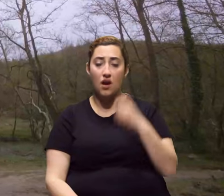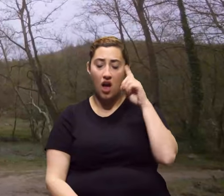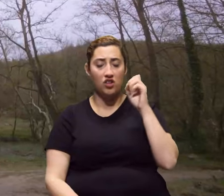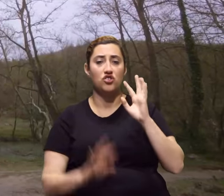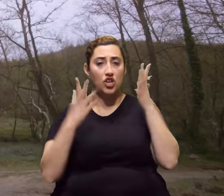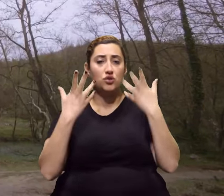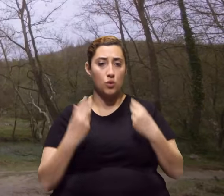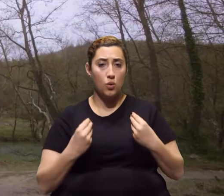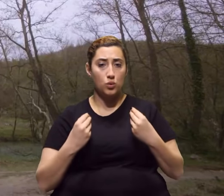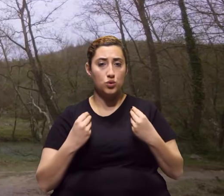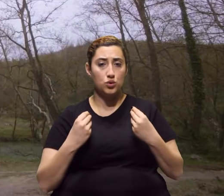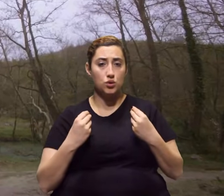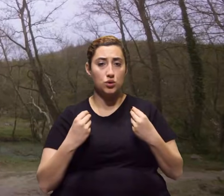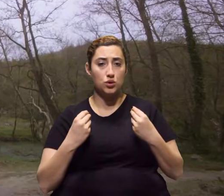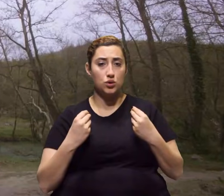Akılları şaşırtır.